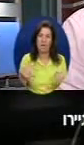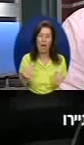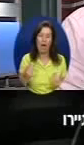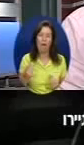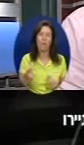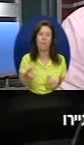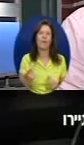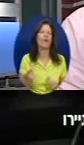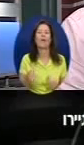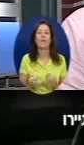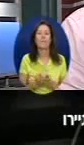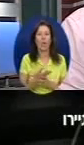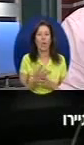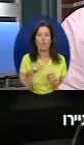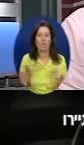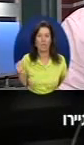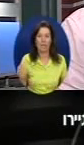הזה,